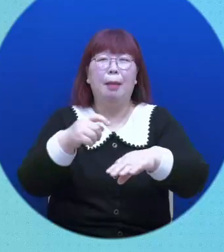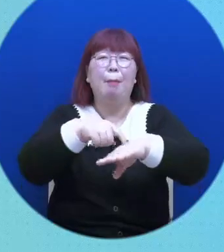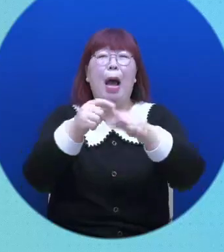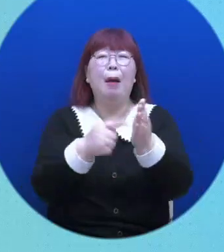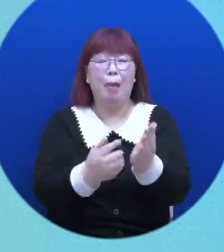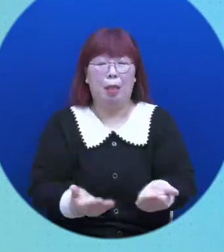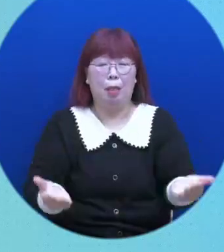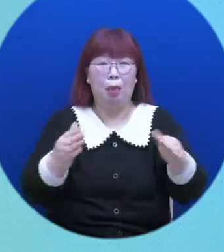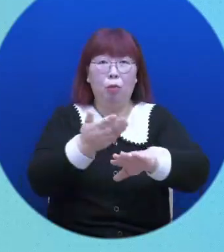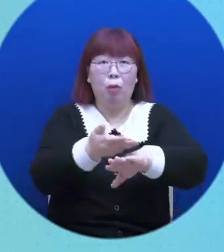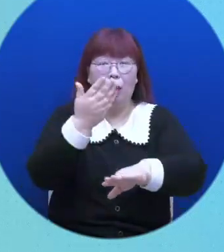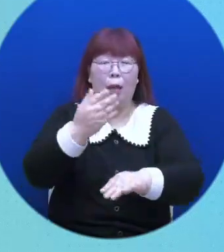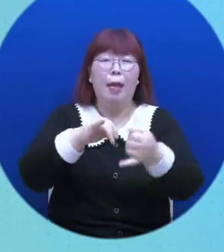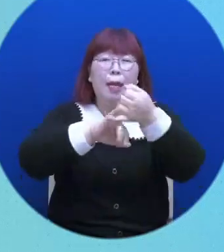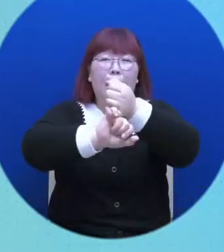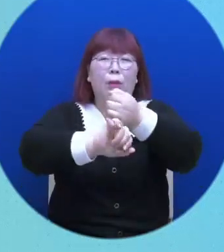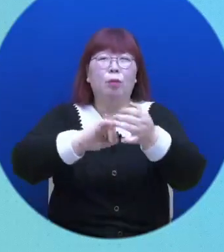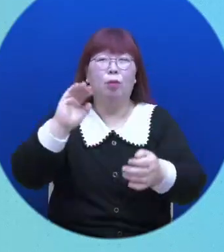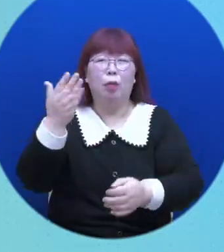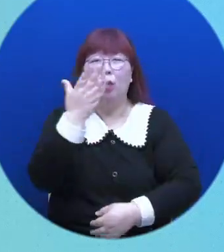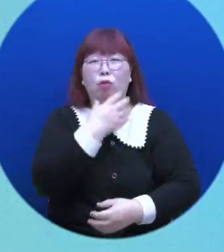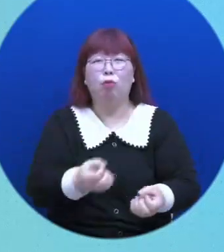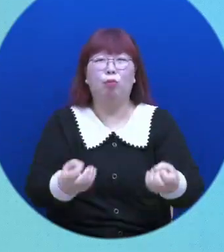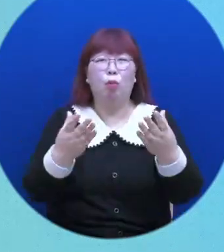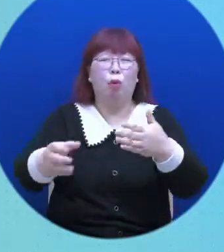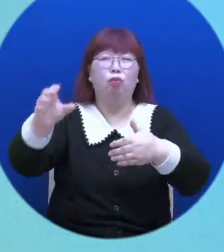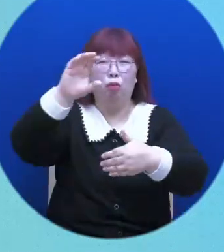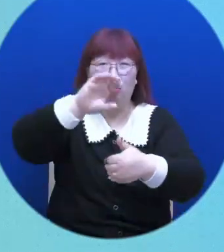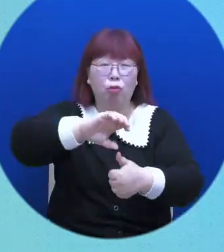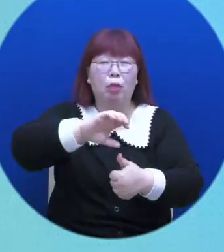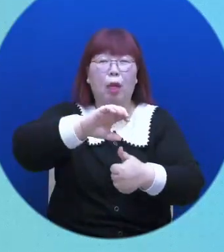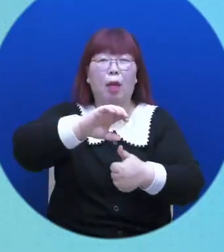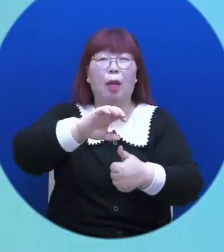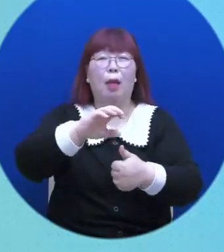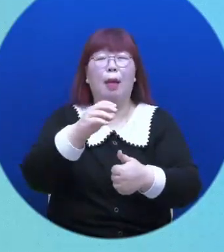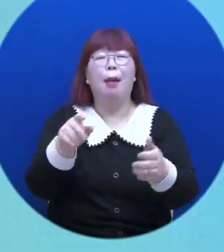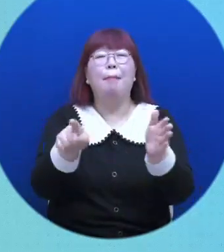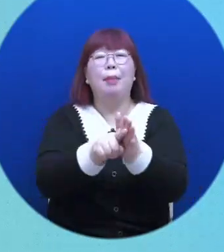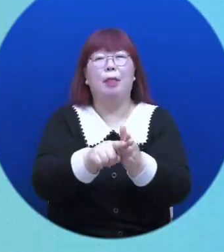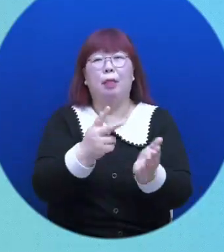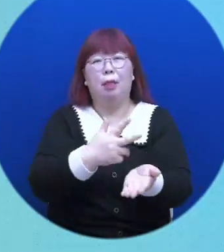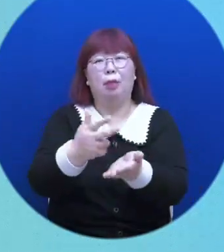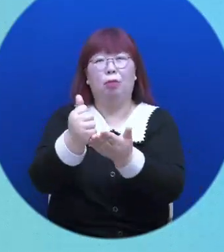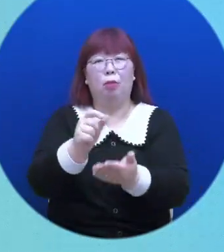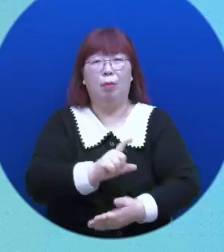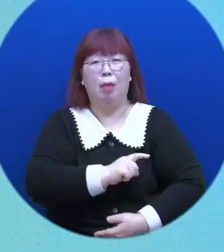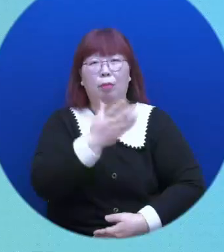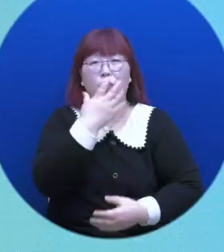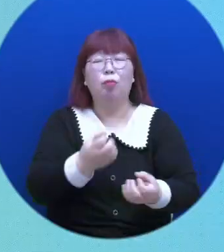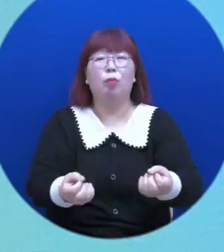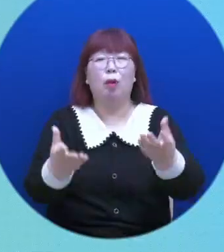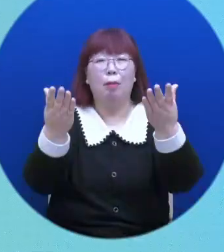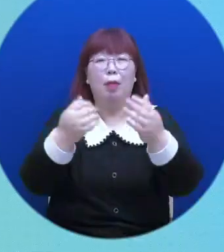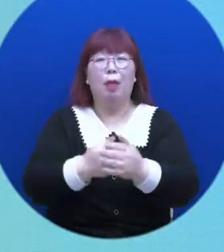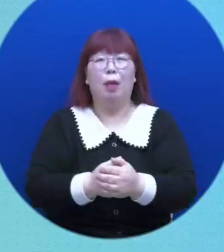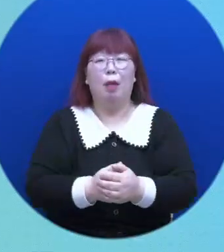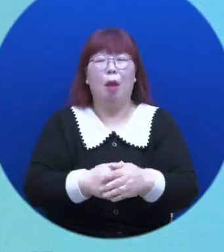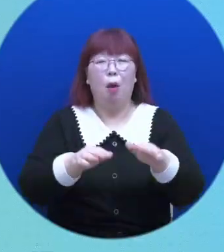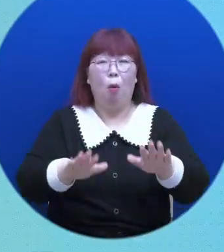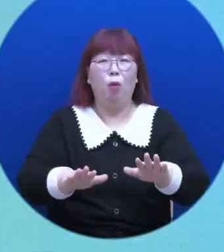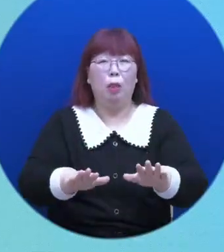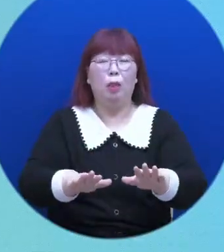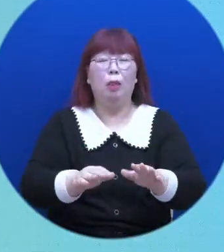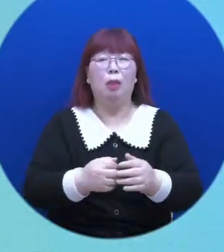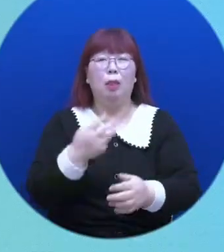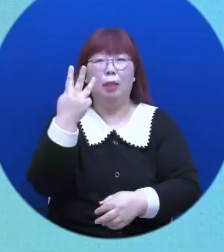위에 약속된 축복 부어준다 믿으시기를 주의 이름으로 축원합니다. 여러분, 오늘 본문 3절에